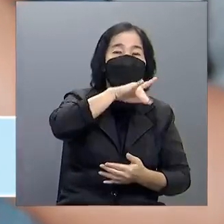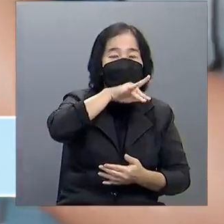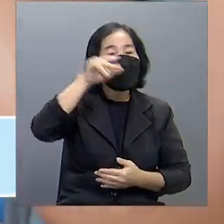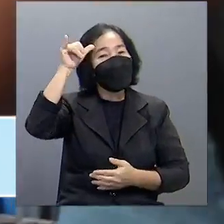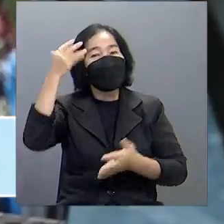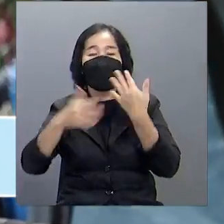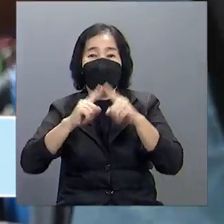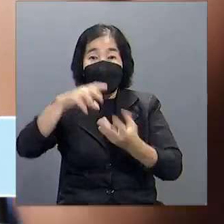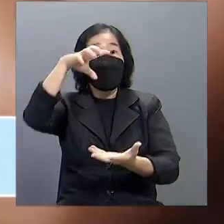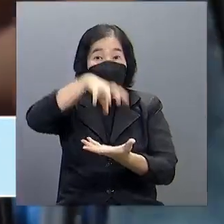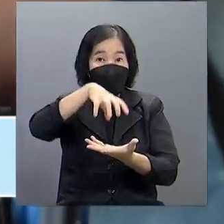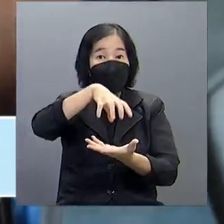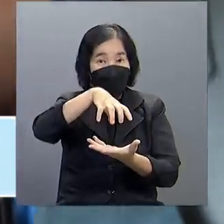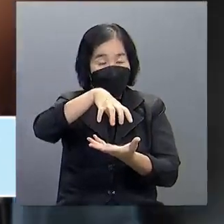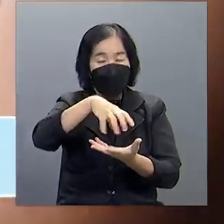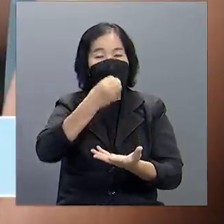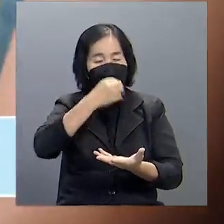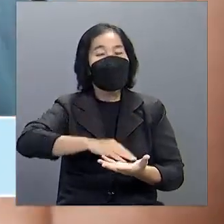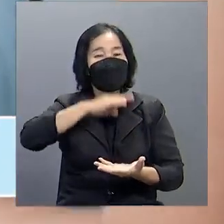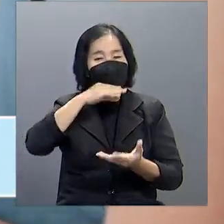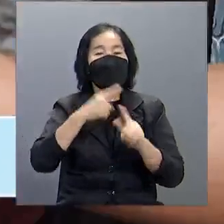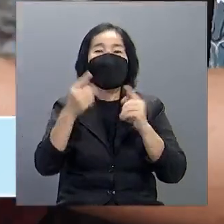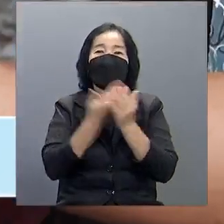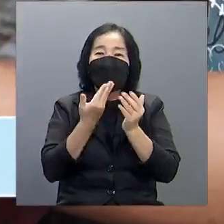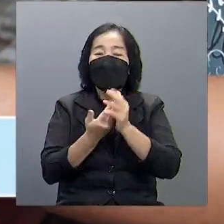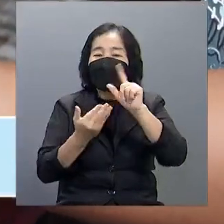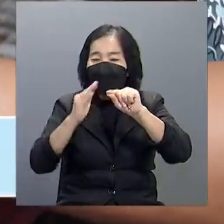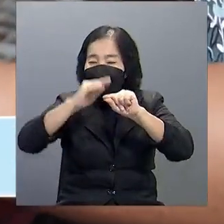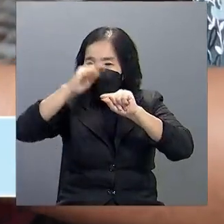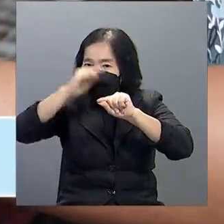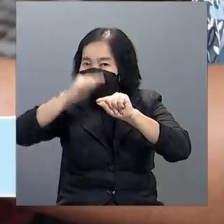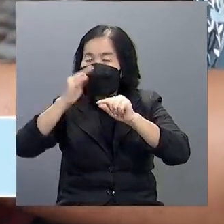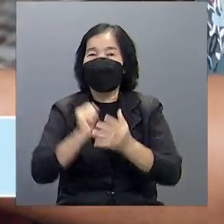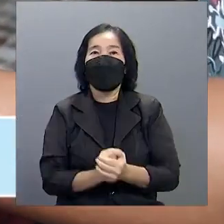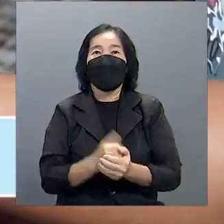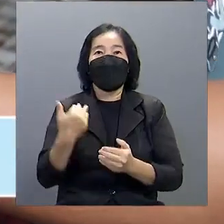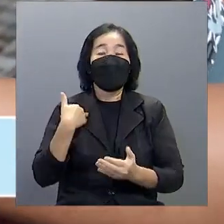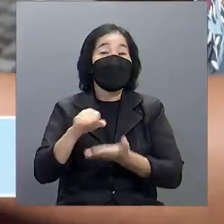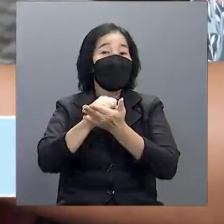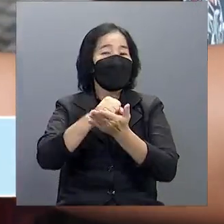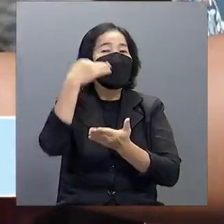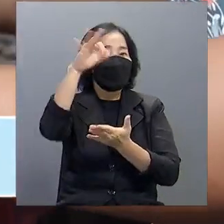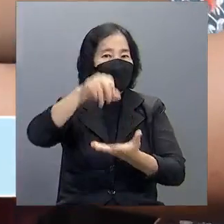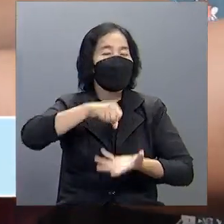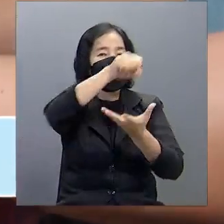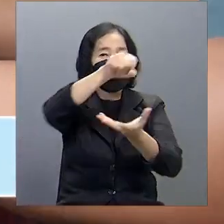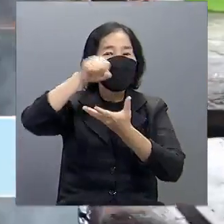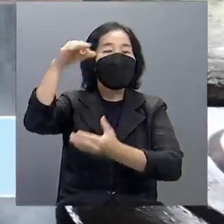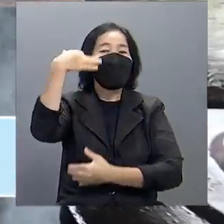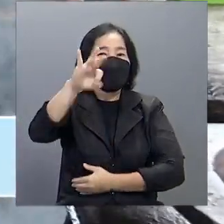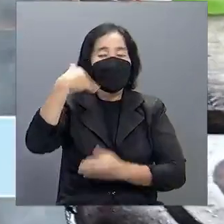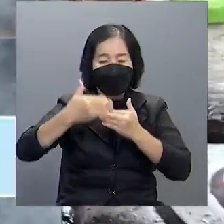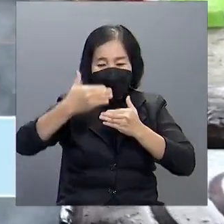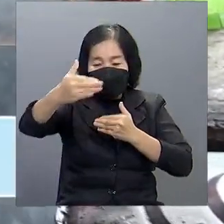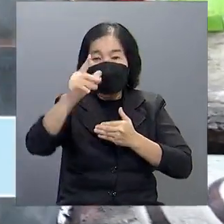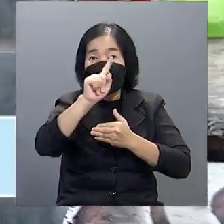จครับกินได้อิ่มอย่างสบายท้องเลยครับถ้วยเดียวก็อิ่มแล้วก็มีบริการส่งฟรีนะในรัศมี1กิโลเมตรครับถัดมาก็เ